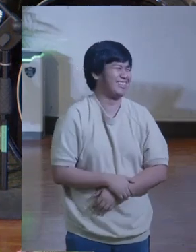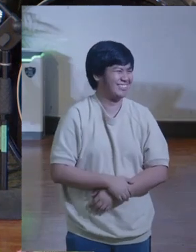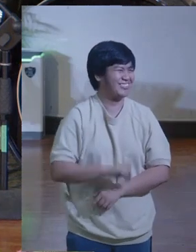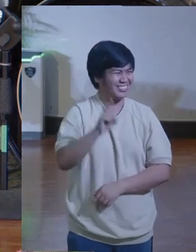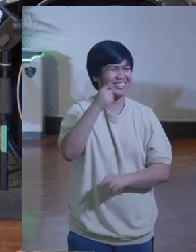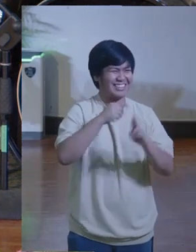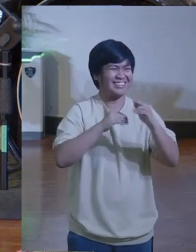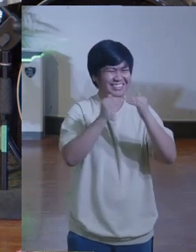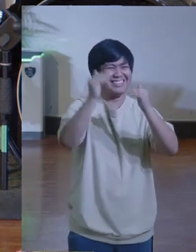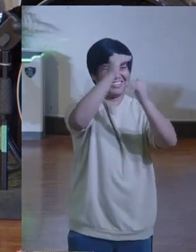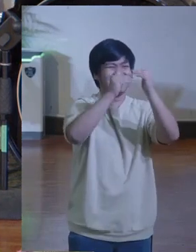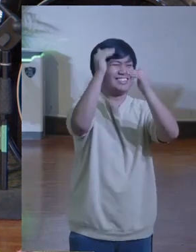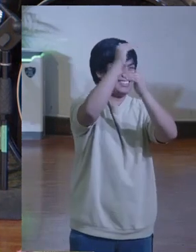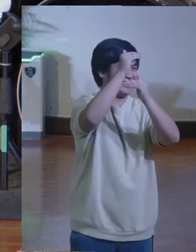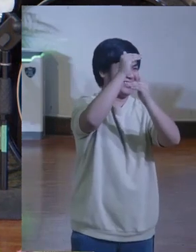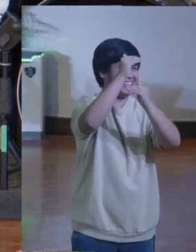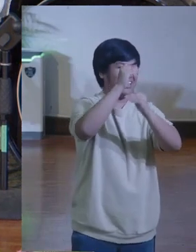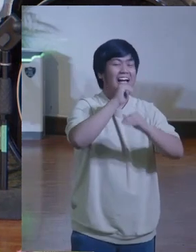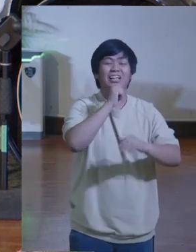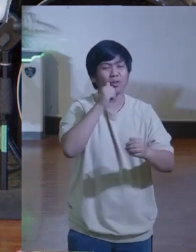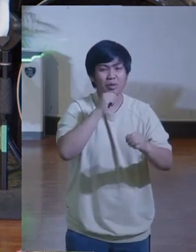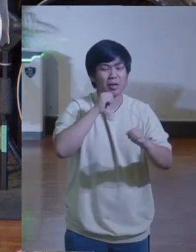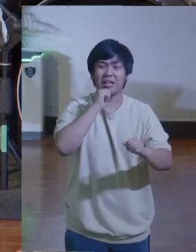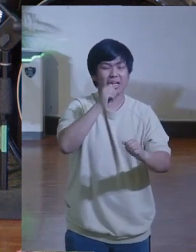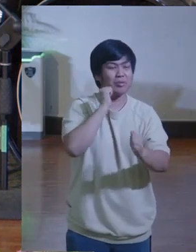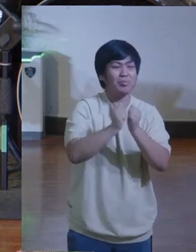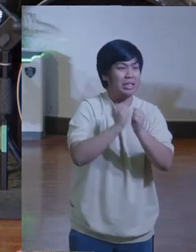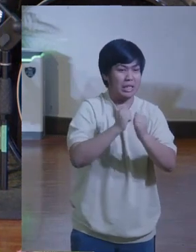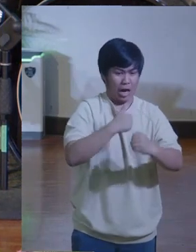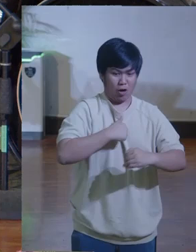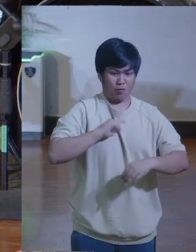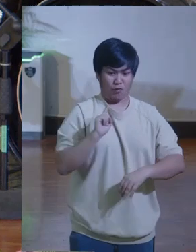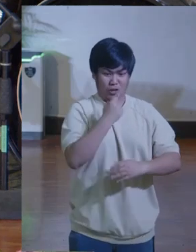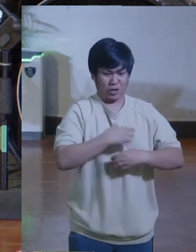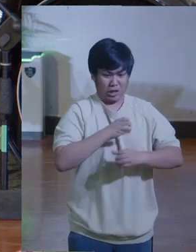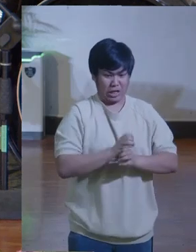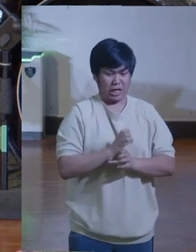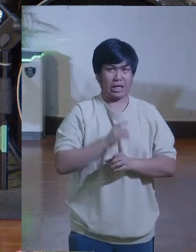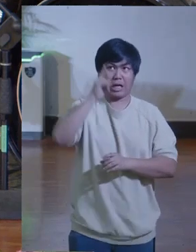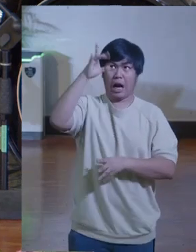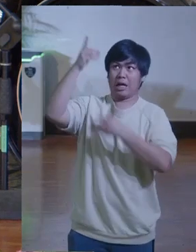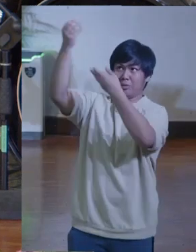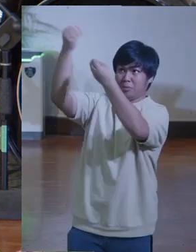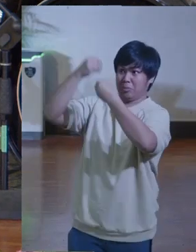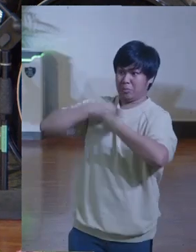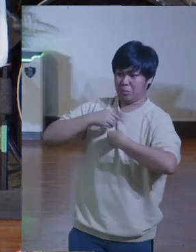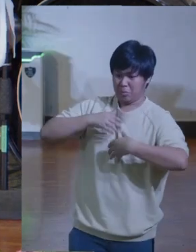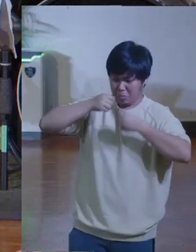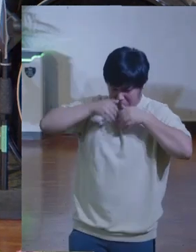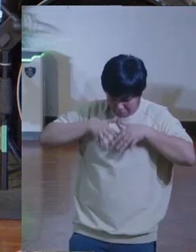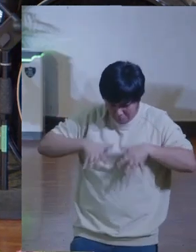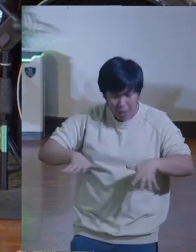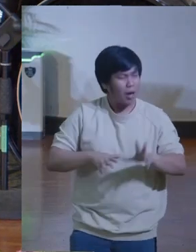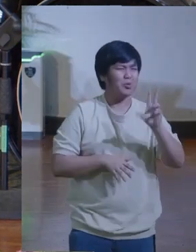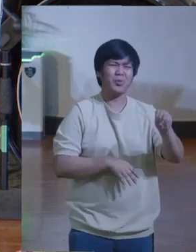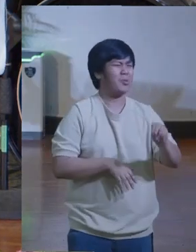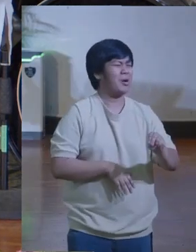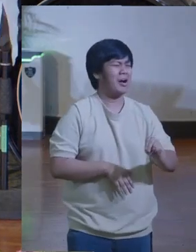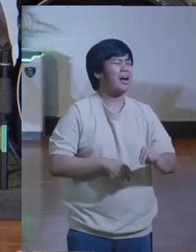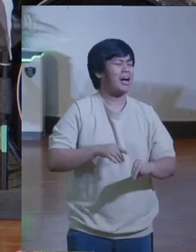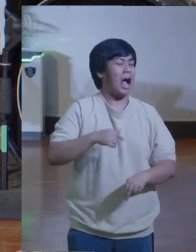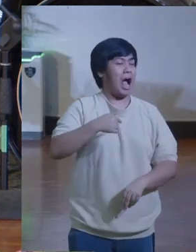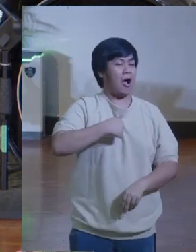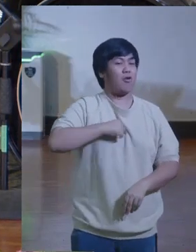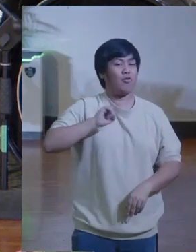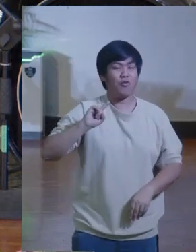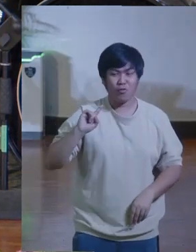siya ang pinaka-preeminent sa lahat. Dahil siya ay sapat. Sapat, kaya niyang buhayin. Kaya niyang